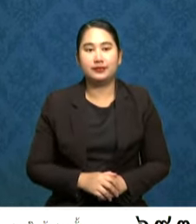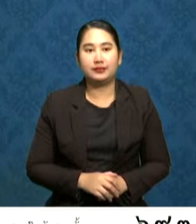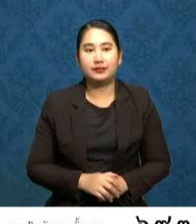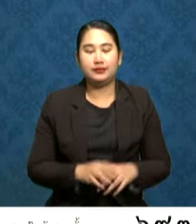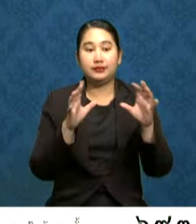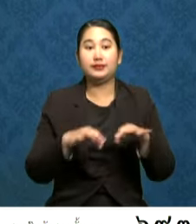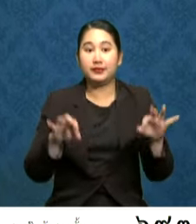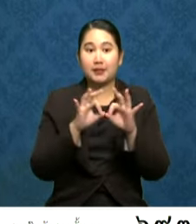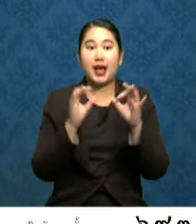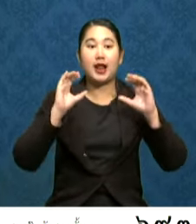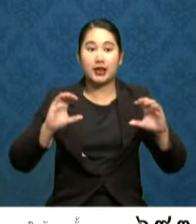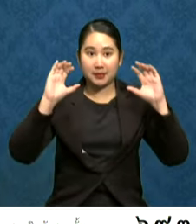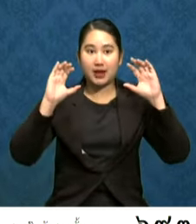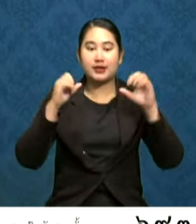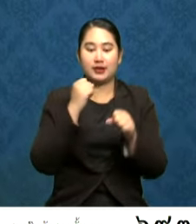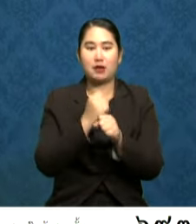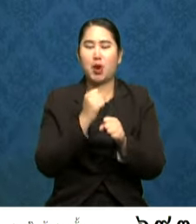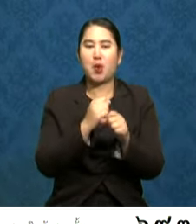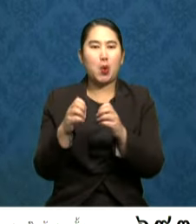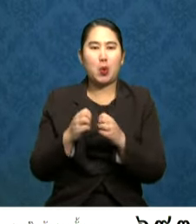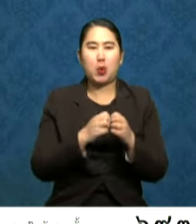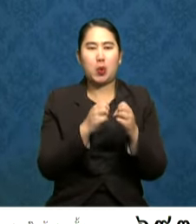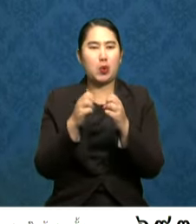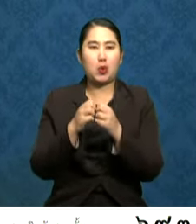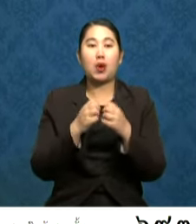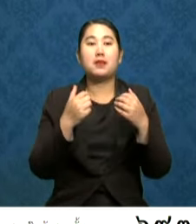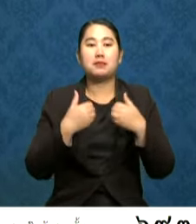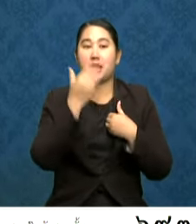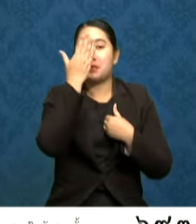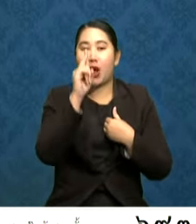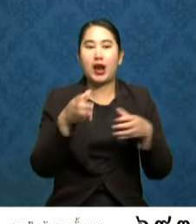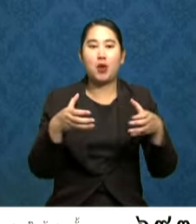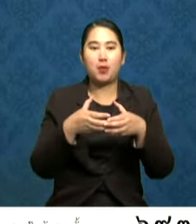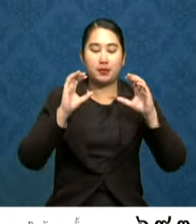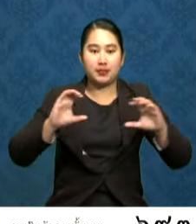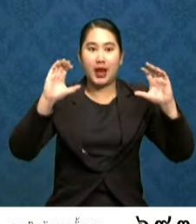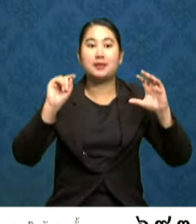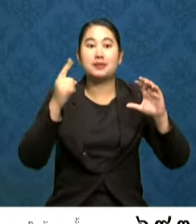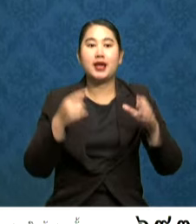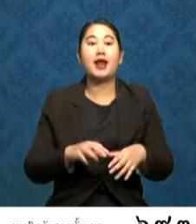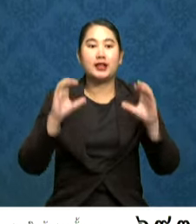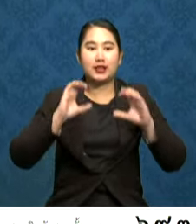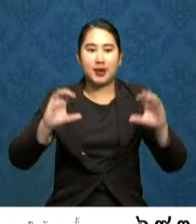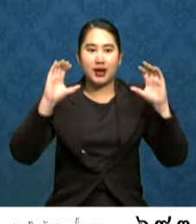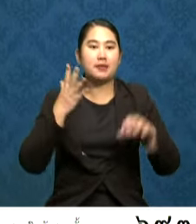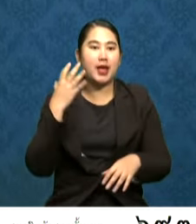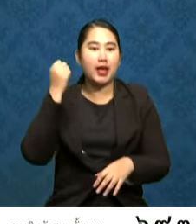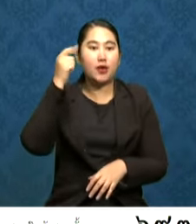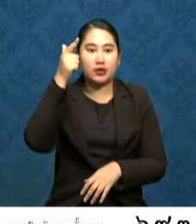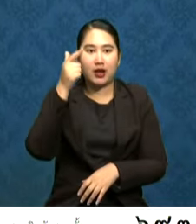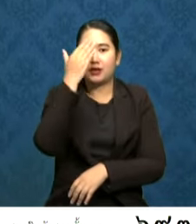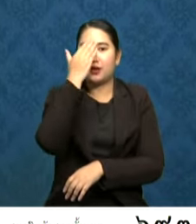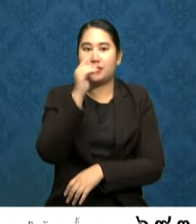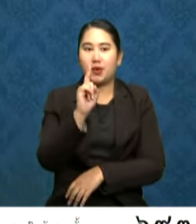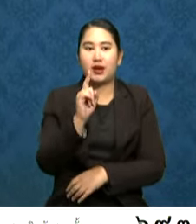สำคัญสำหรับรัฐบาลนี้คณะประธานมันมีความยุ่งยากซับซ้อนสำหรับรัฐบาลใหม่อย่างรัฐบาลแพทองธานะคะอันเนื่องมาจาก